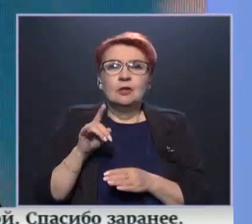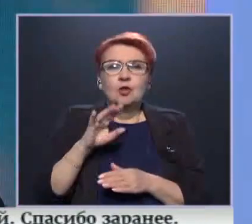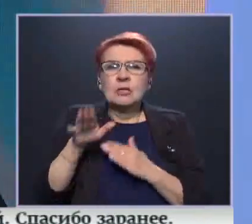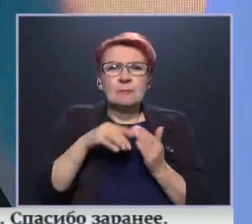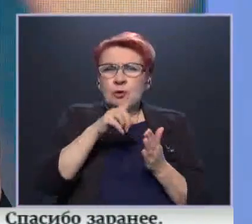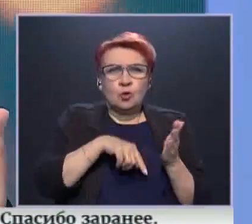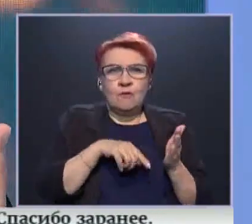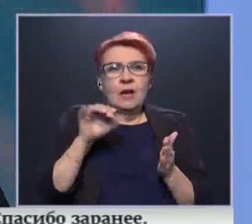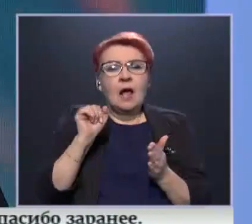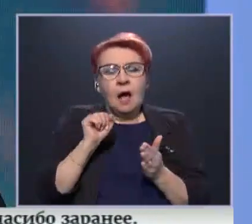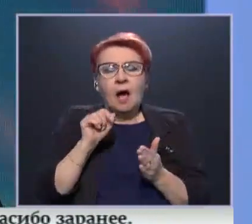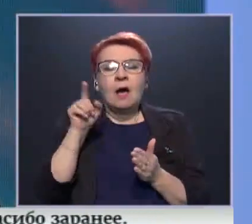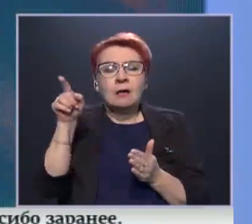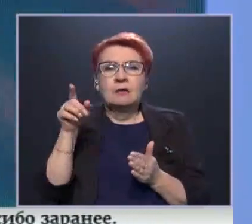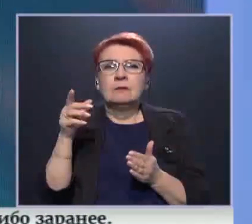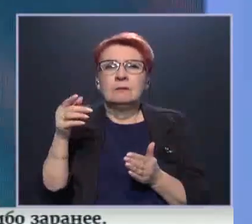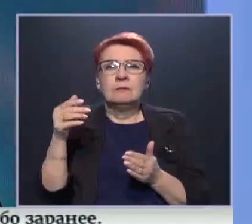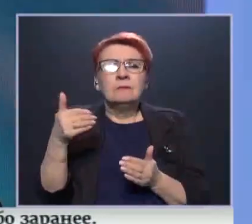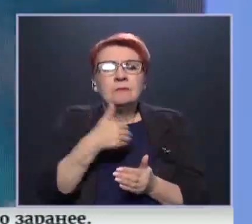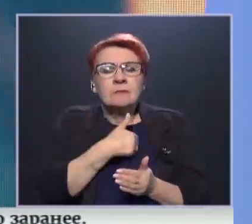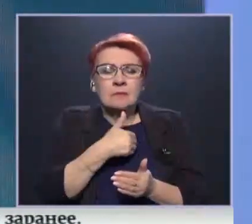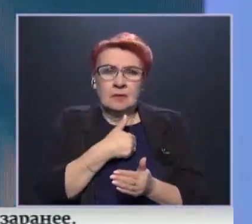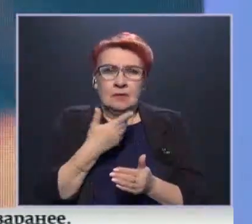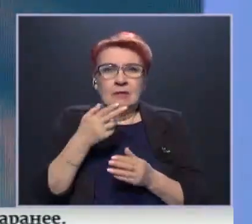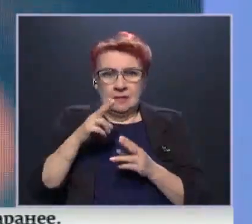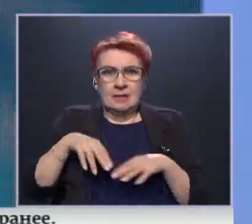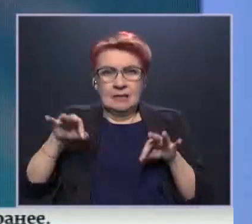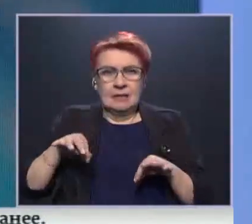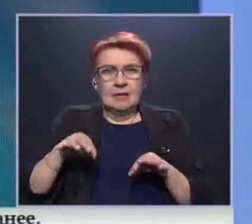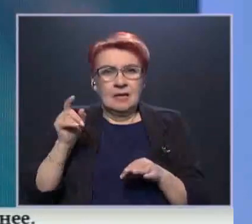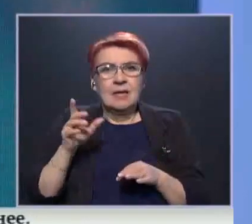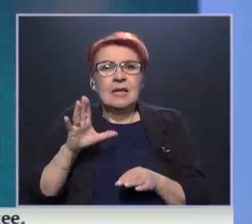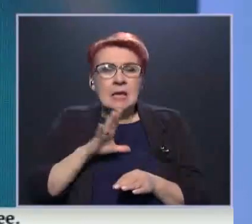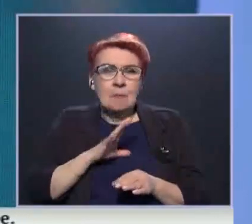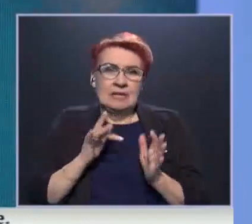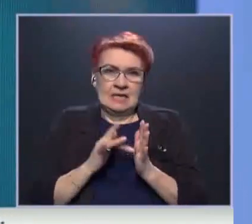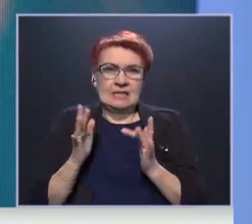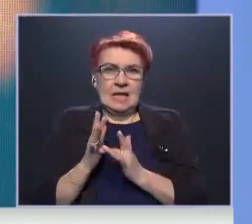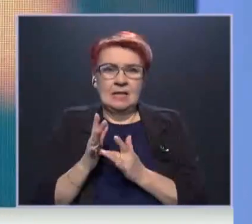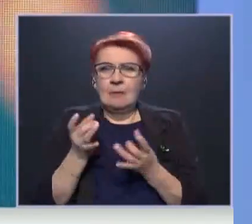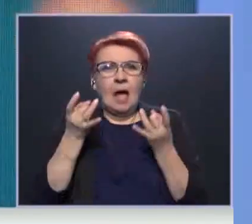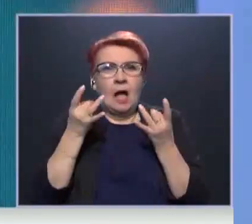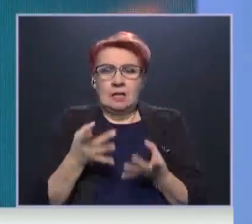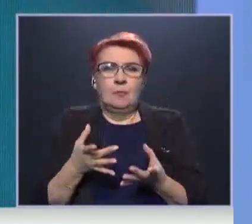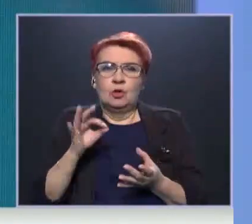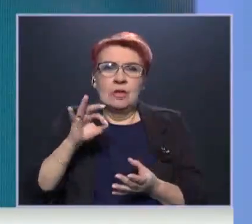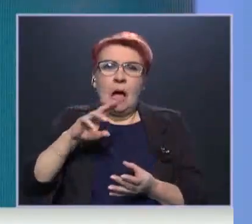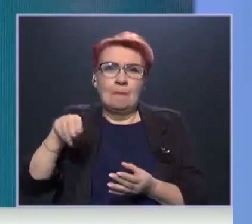а это узнать веру Христову и стать христианином, а не просто пройти, так сказать,